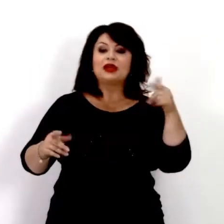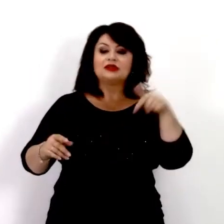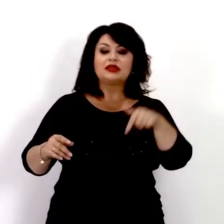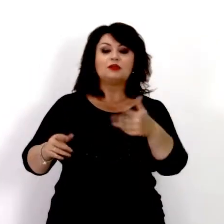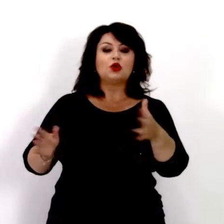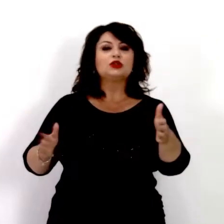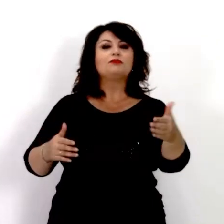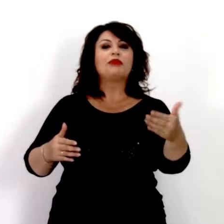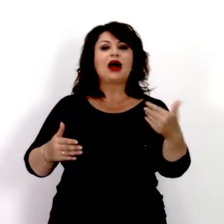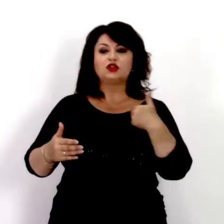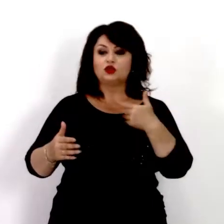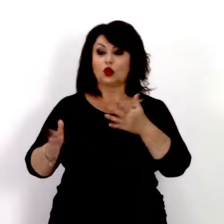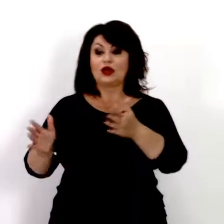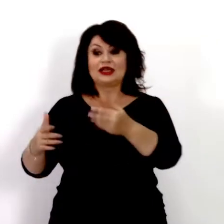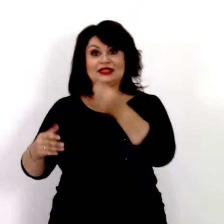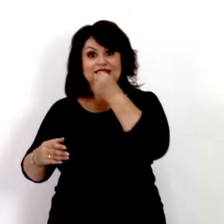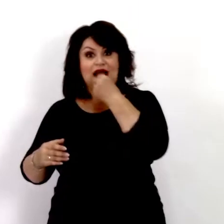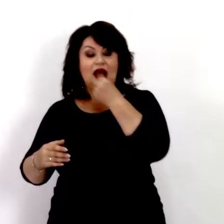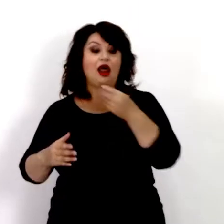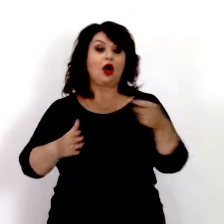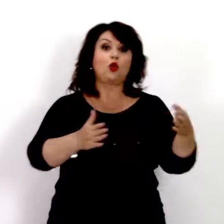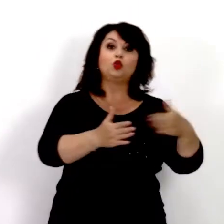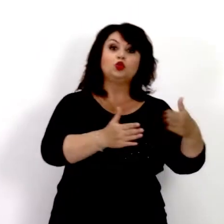poter lavorare sia in sala che in cucina. Altro